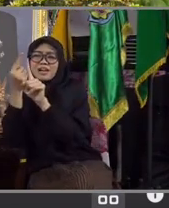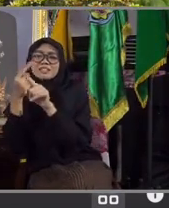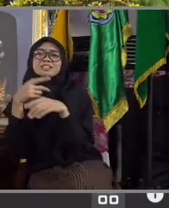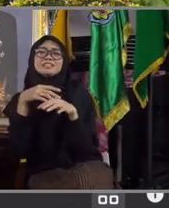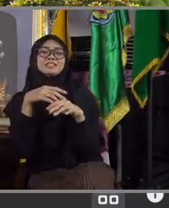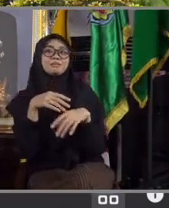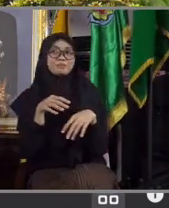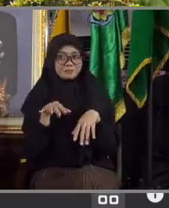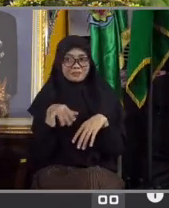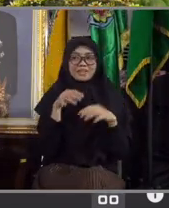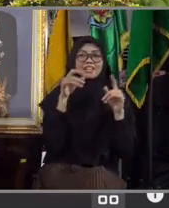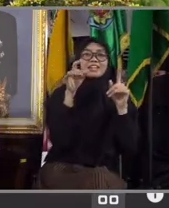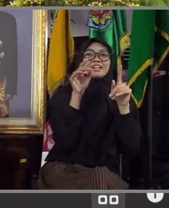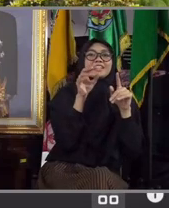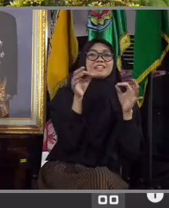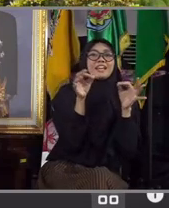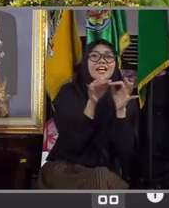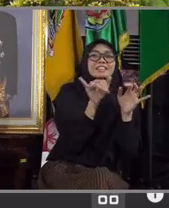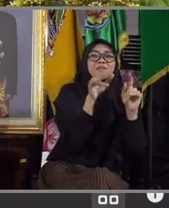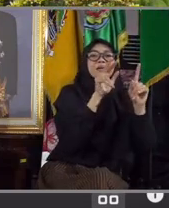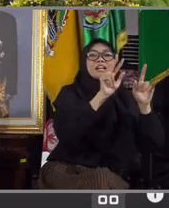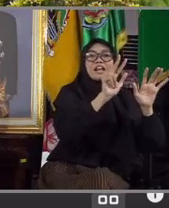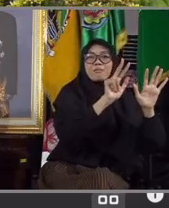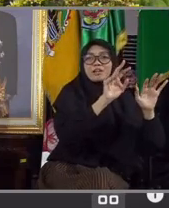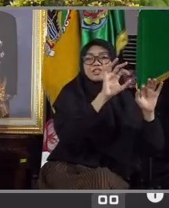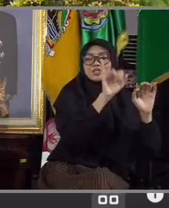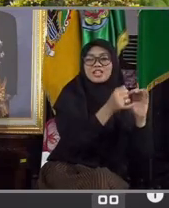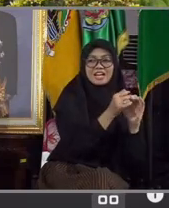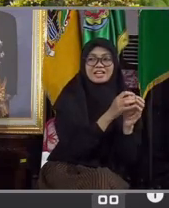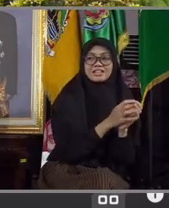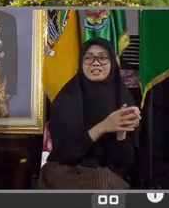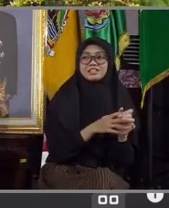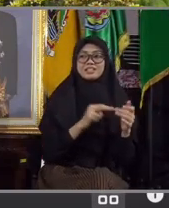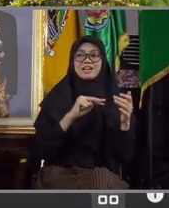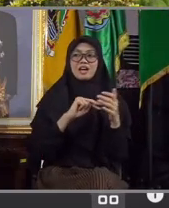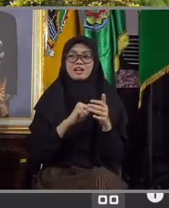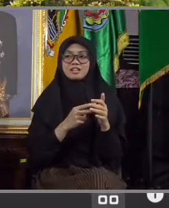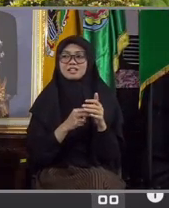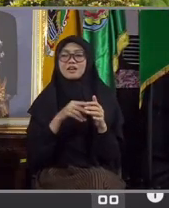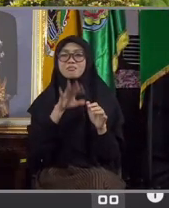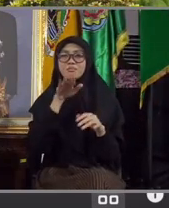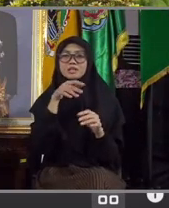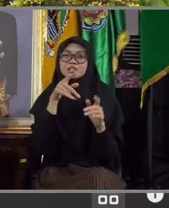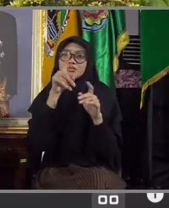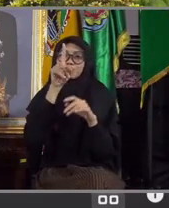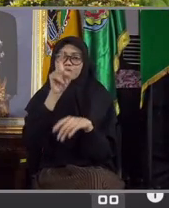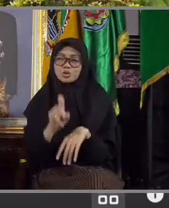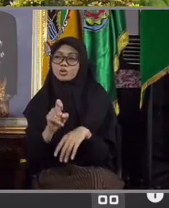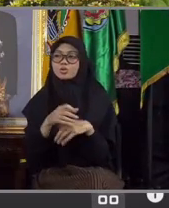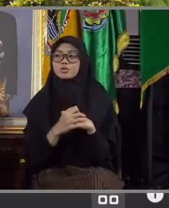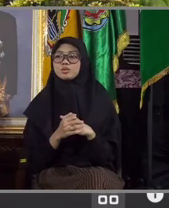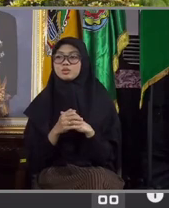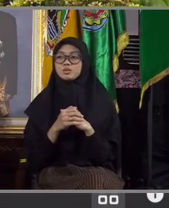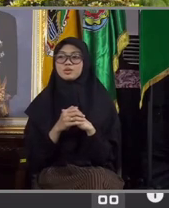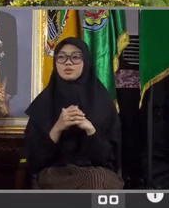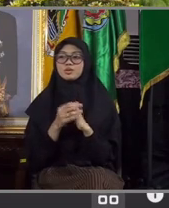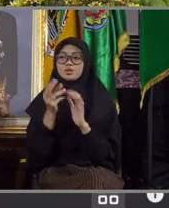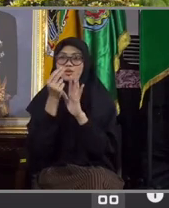Ya, rapopo. Ya biasa, ya lurah sosok ya butuh anu di markup.